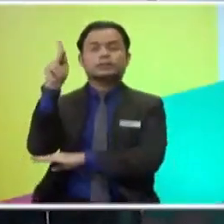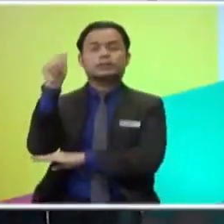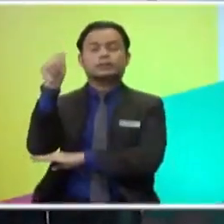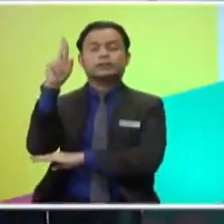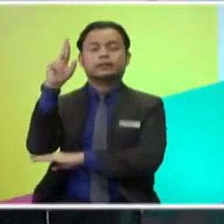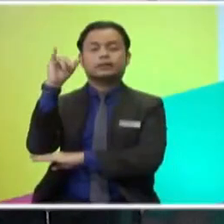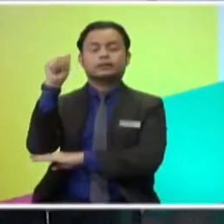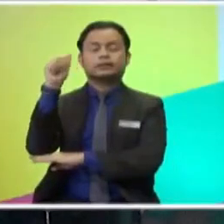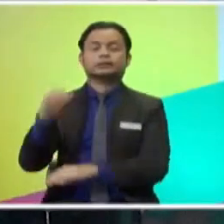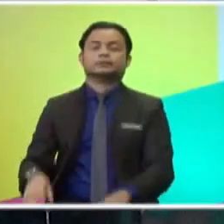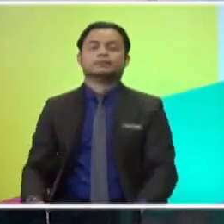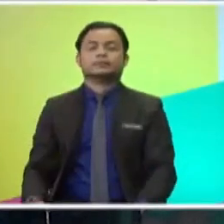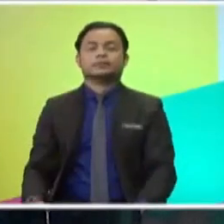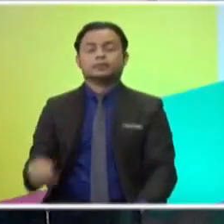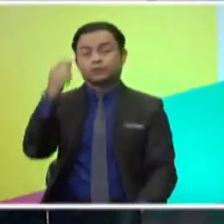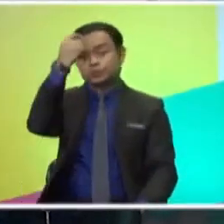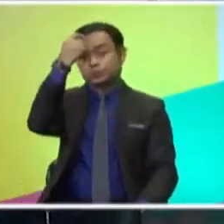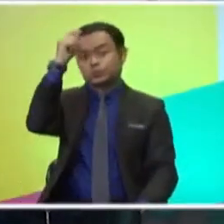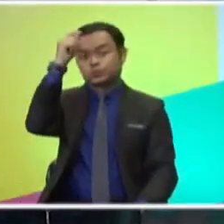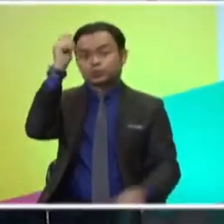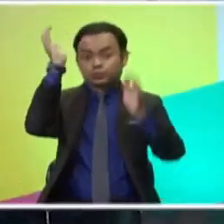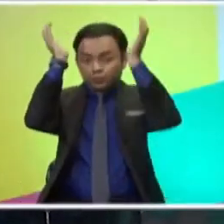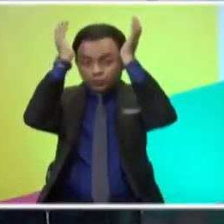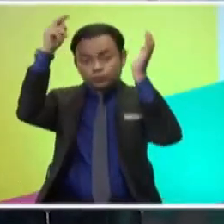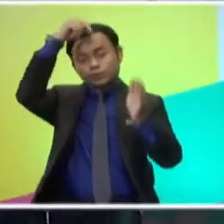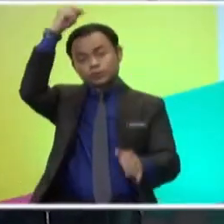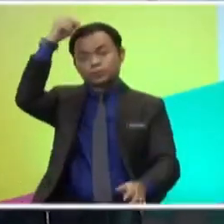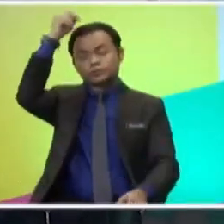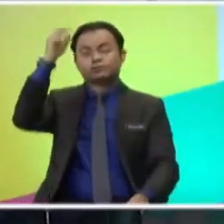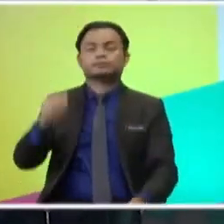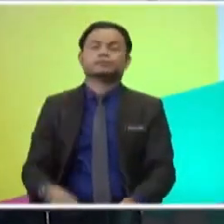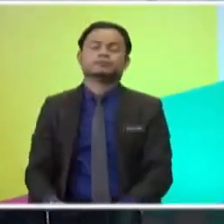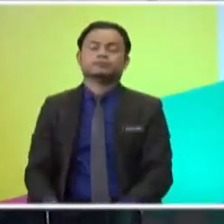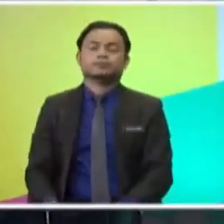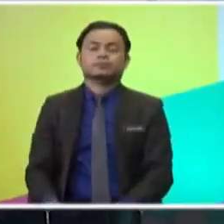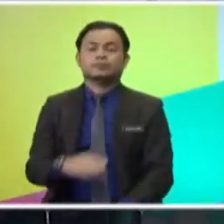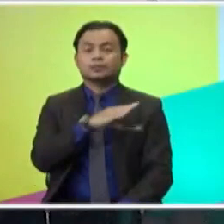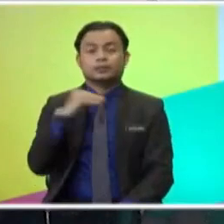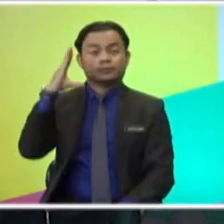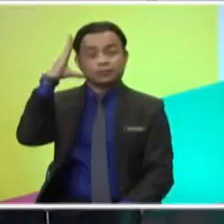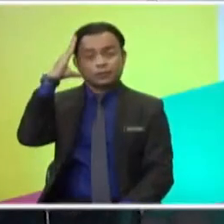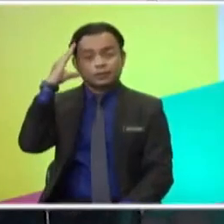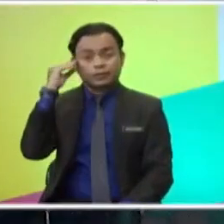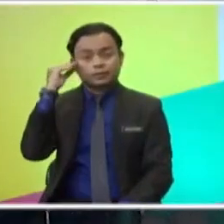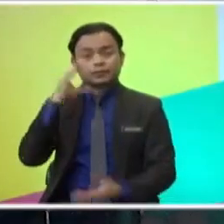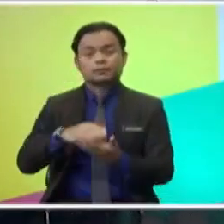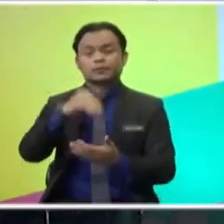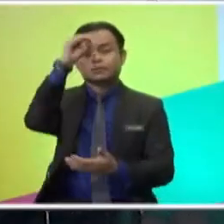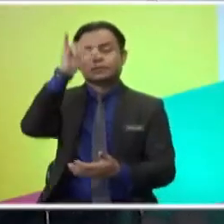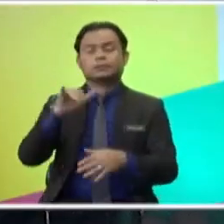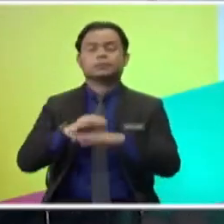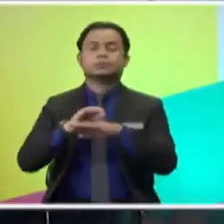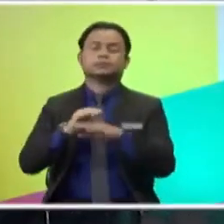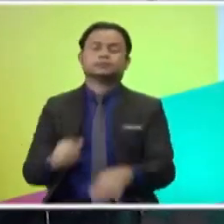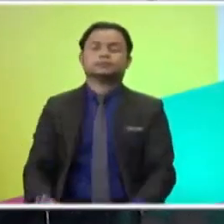dengan 24 tahun pengalaman mengajar. Cikgu Zakaria mungkin boleh terangkan sedikit bagaimanakah pelajar boleh mengadaptasi